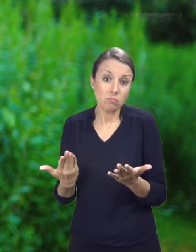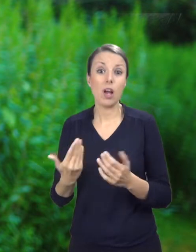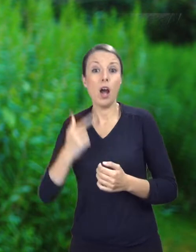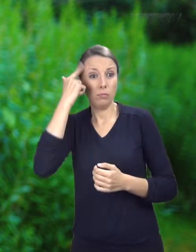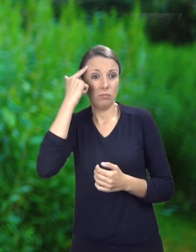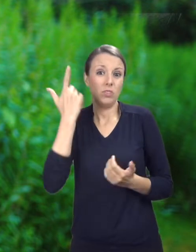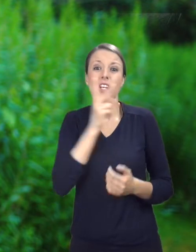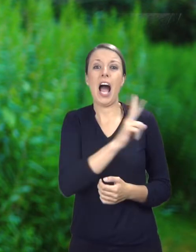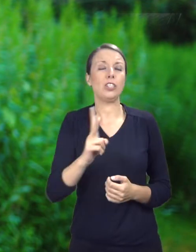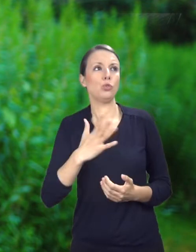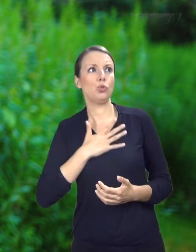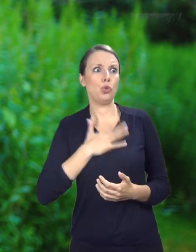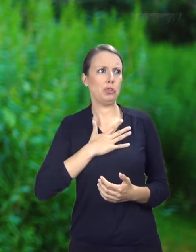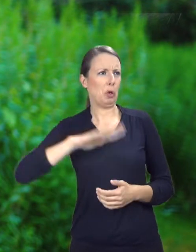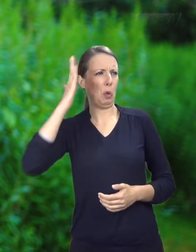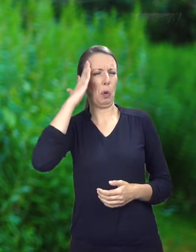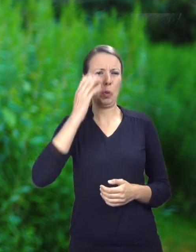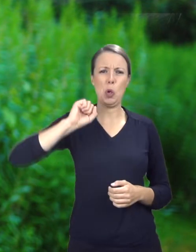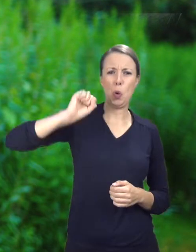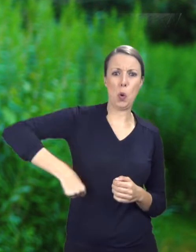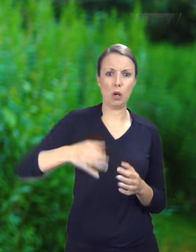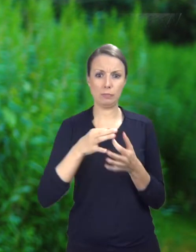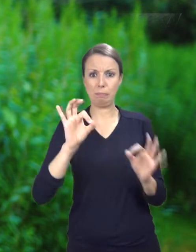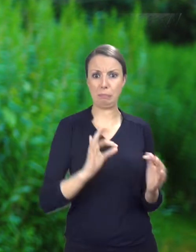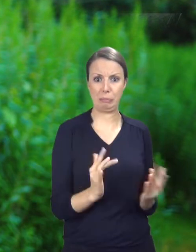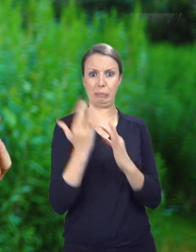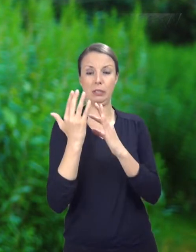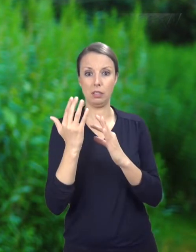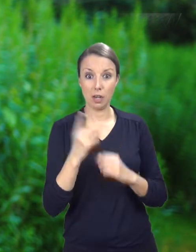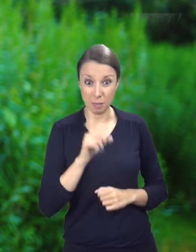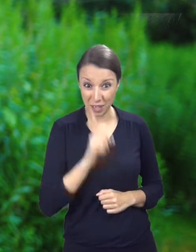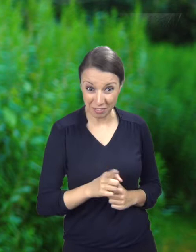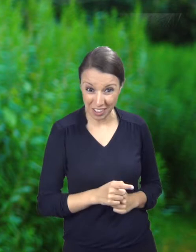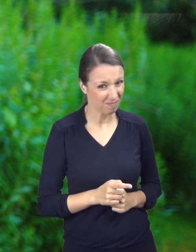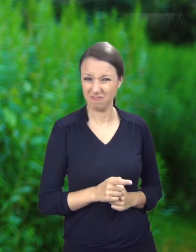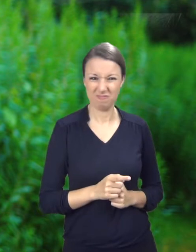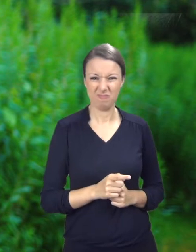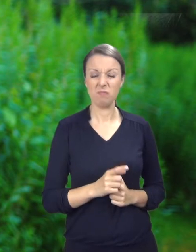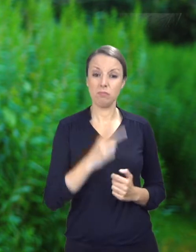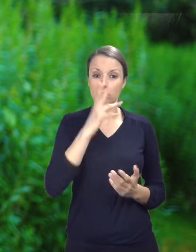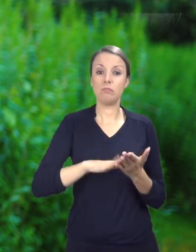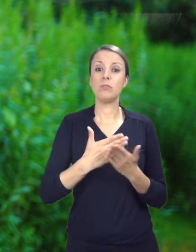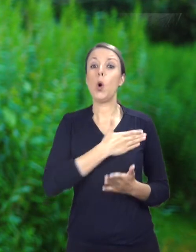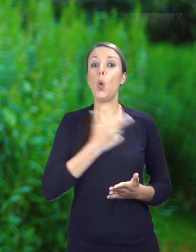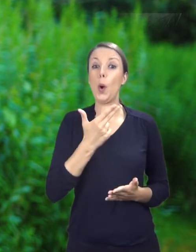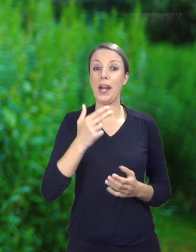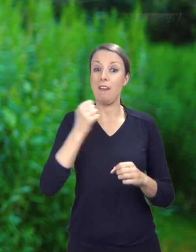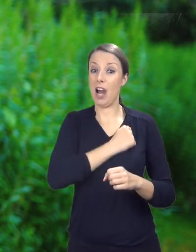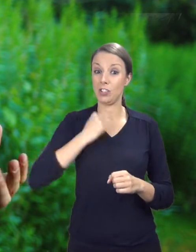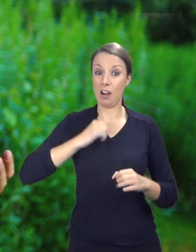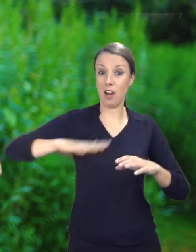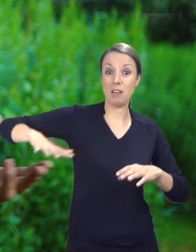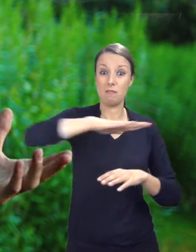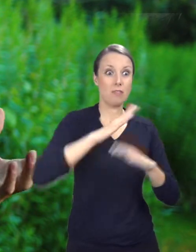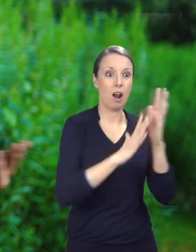rozpalić ognisko, ale czy tak jest w rzeczywistości? Wystarczy przejść się na polany rekreacyjne w lasach dookoła Warszawy w weekend i zobaczyć, w jaki sposób te ogniska